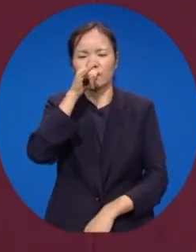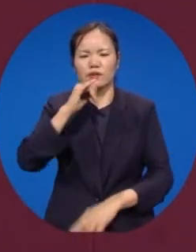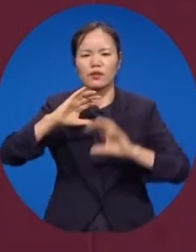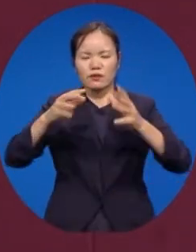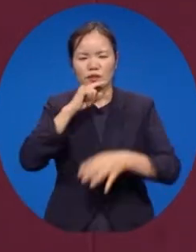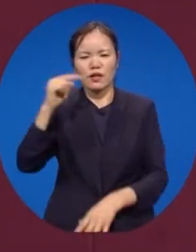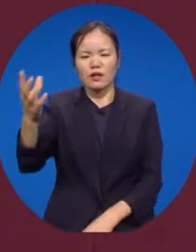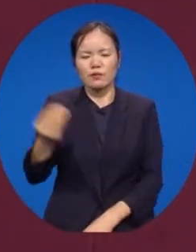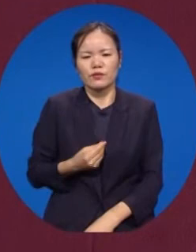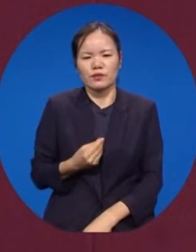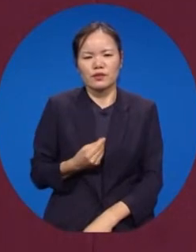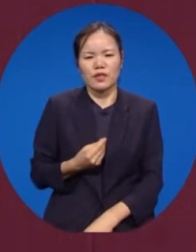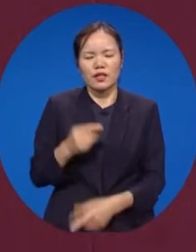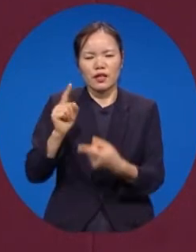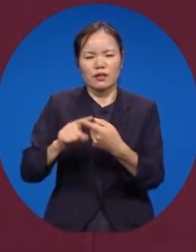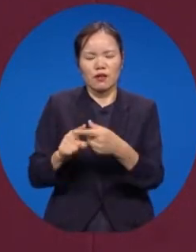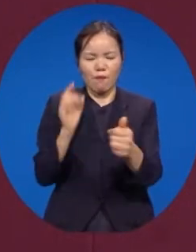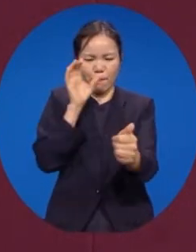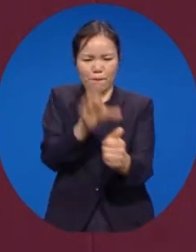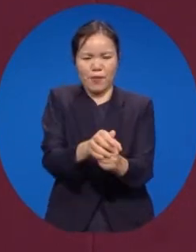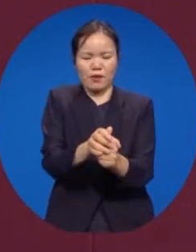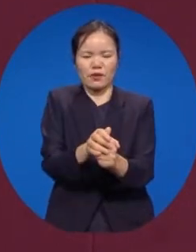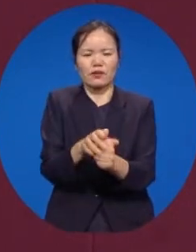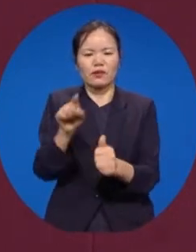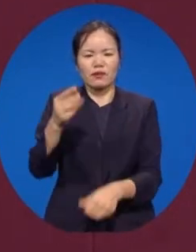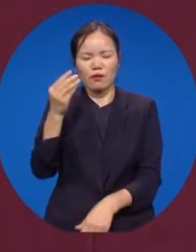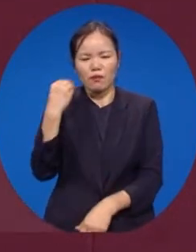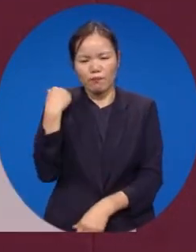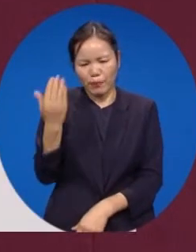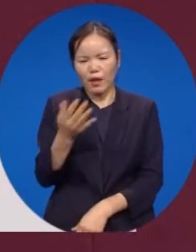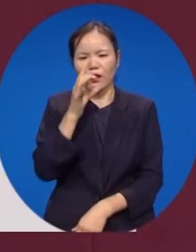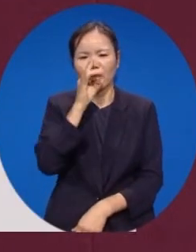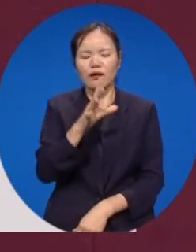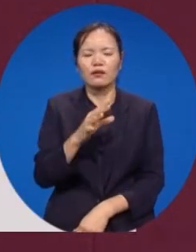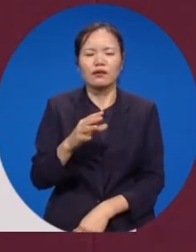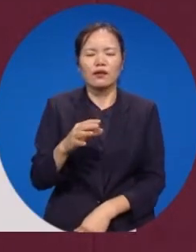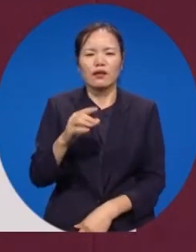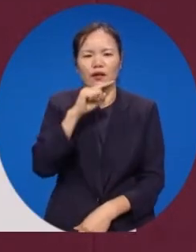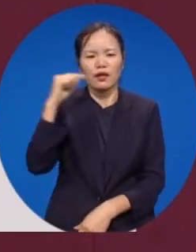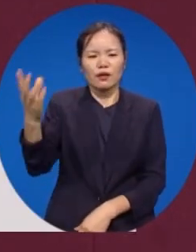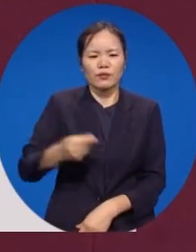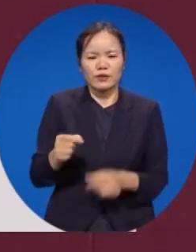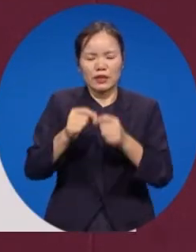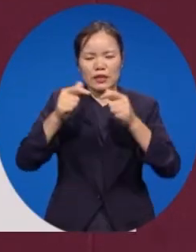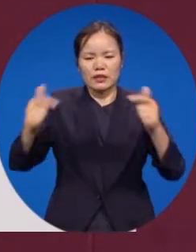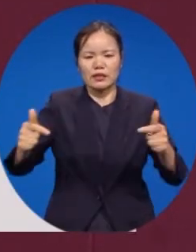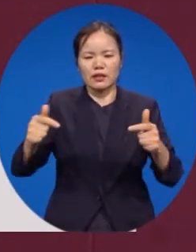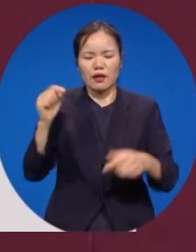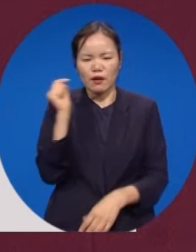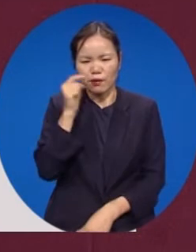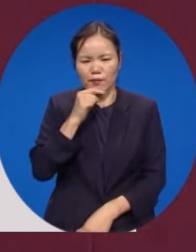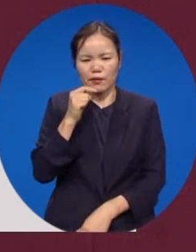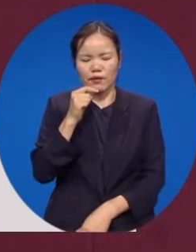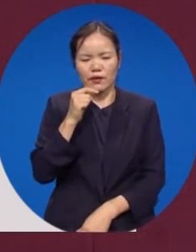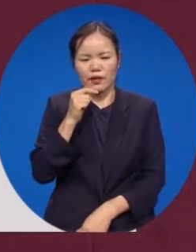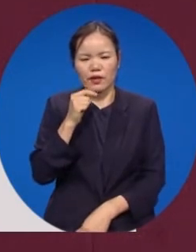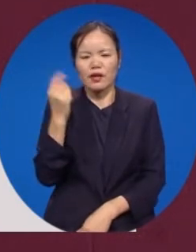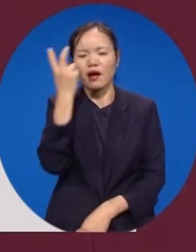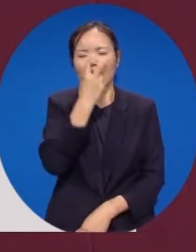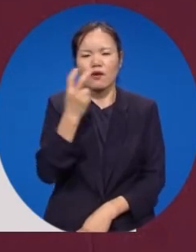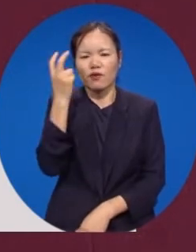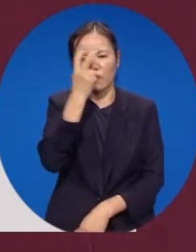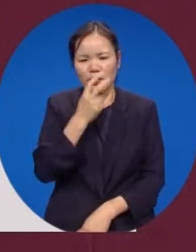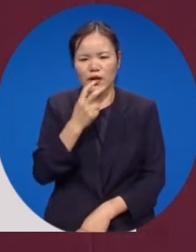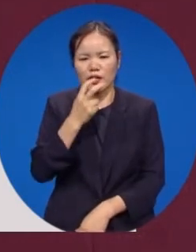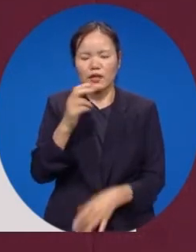국가부채 증가를 이런 식으로 방치할 수는 없습니다. 부채 증가율을 엄격하게 제한하고 관리하는 재정